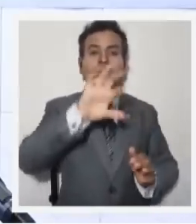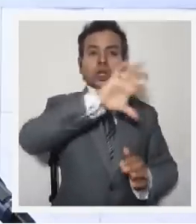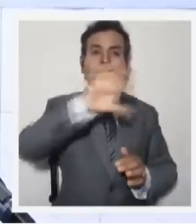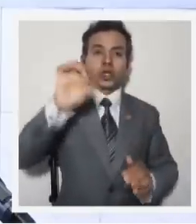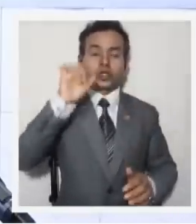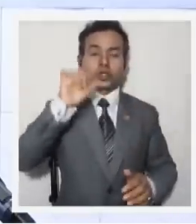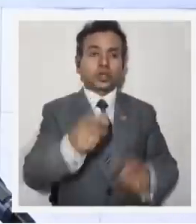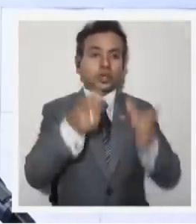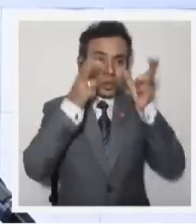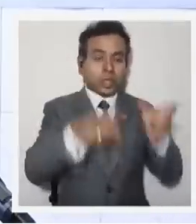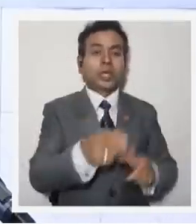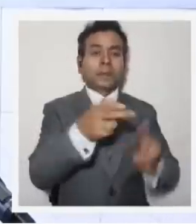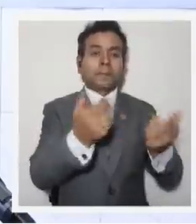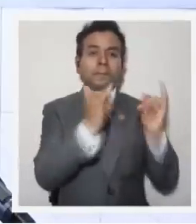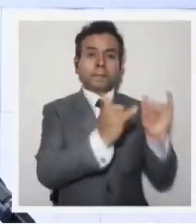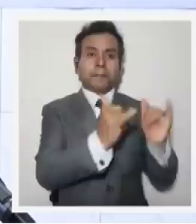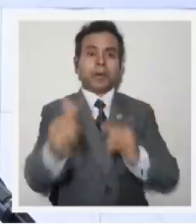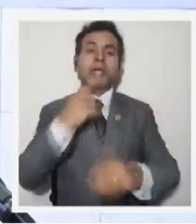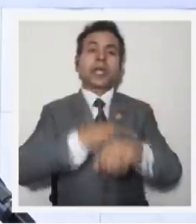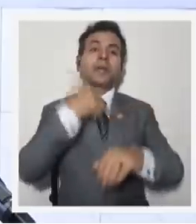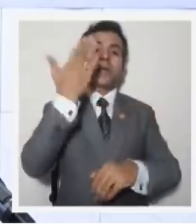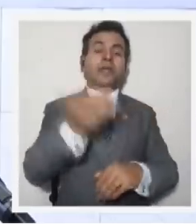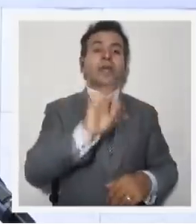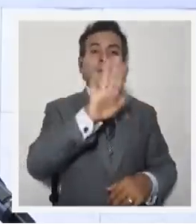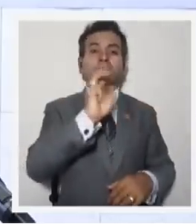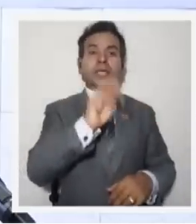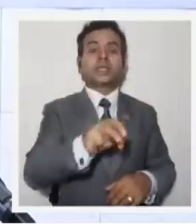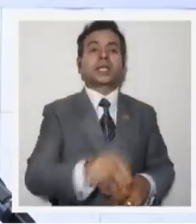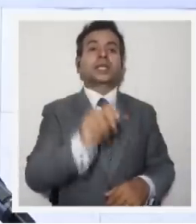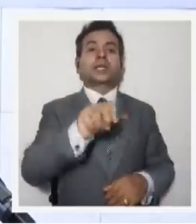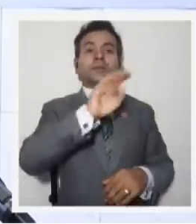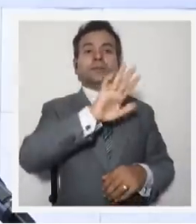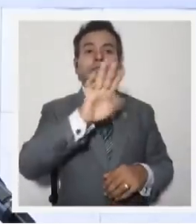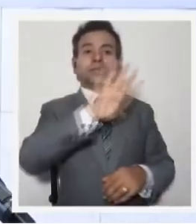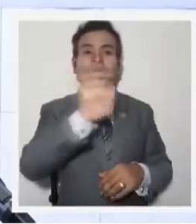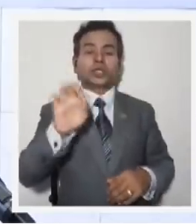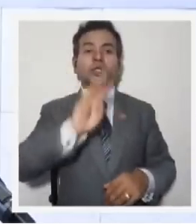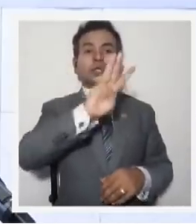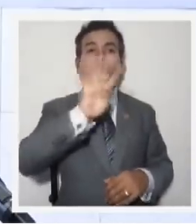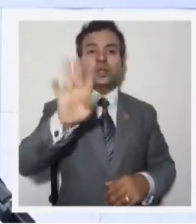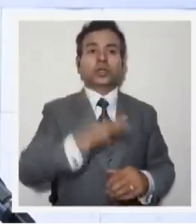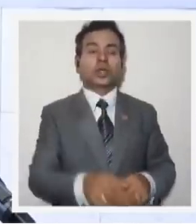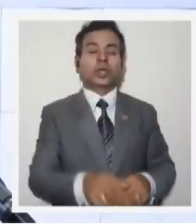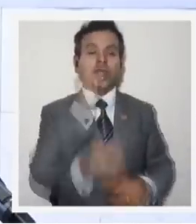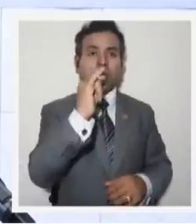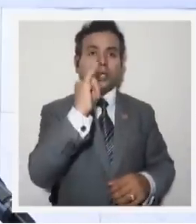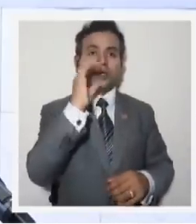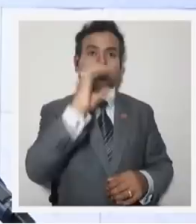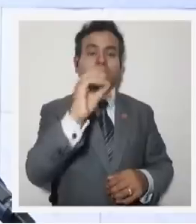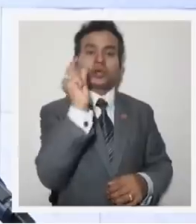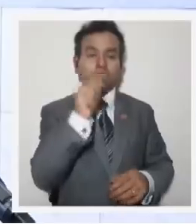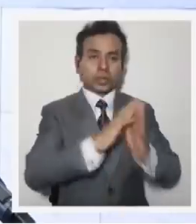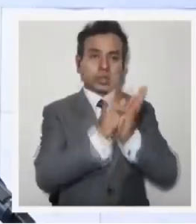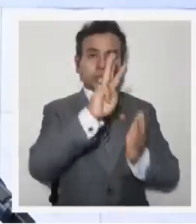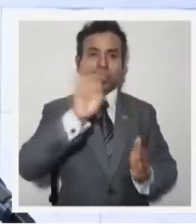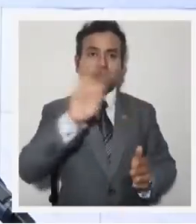মহানগরীতে আমাদের বর্তমানে যে আইসোলেশন সংখ্যা আছে সেটা 2900 এবং ঢাকা শহরের বাইরে বিভিন্ন হাসপাতালে 5734টি।